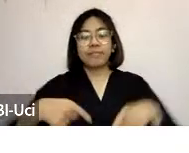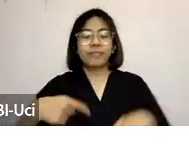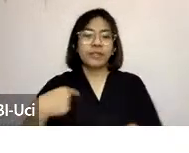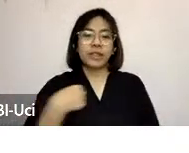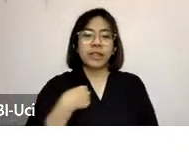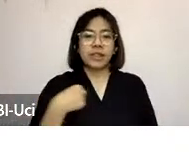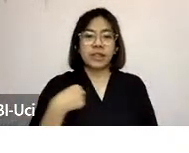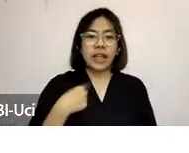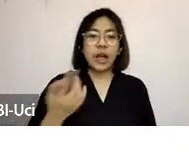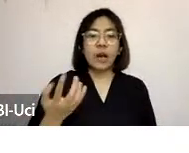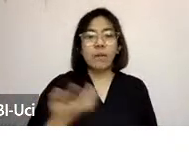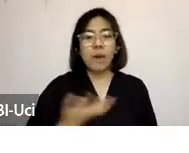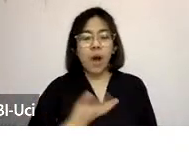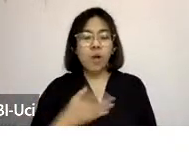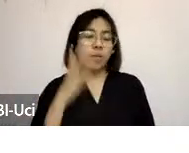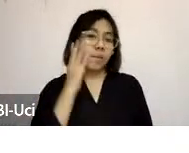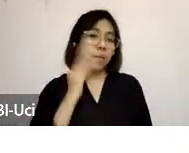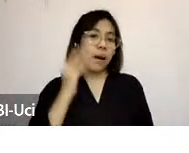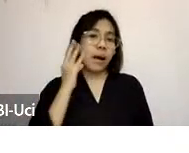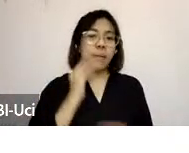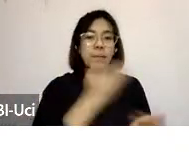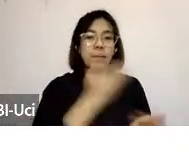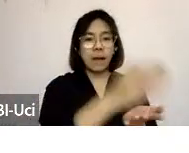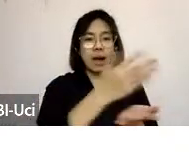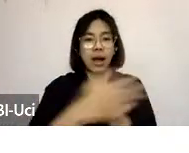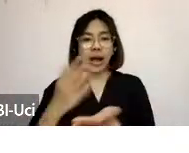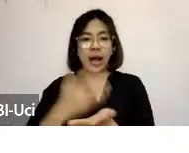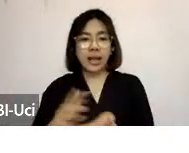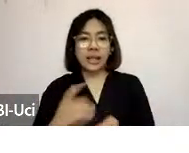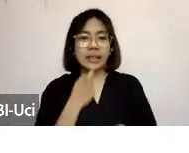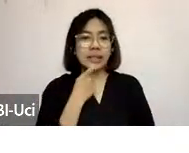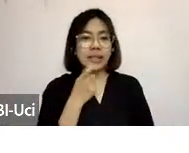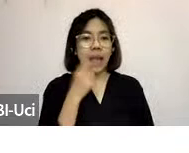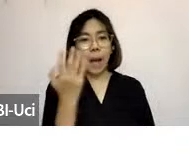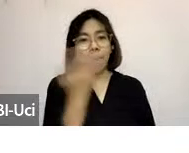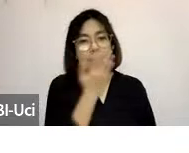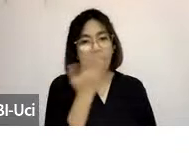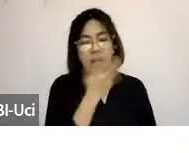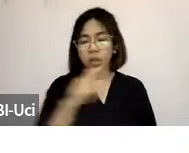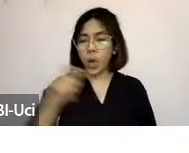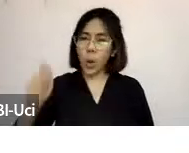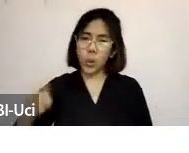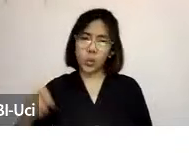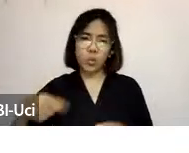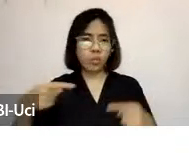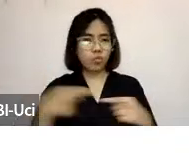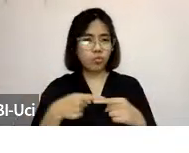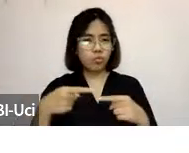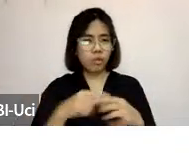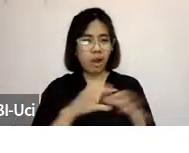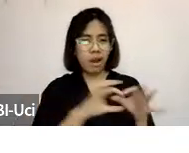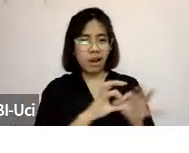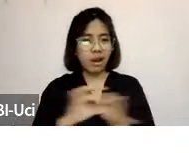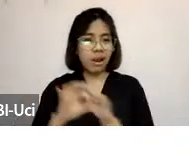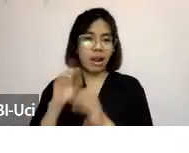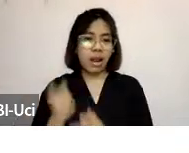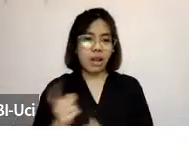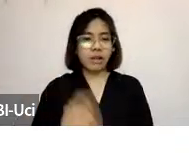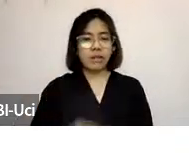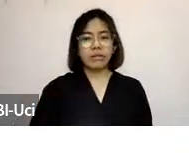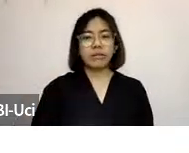berbagi sedikit pengalaman saya tentang masalah bahasa yang ada kaitannya dengan hukum di setiap memulai